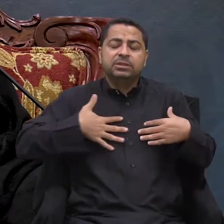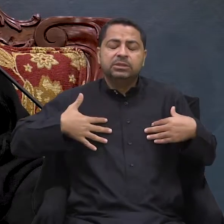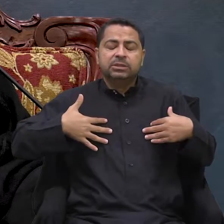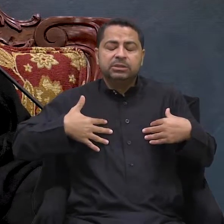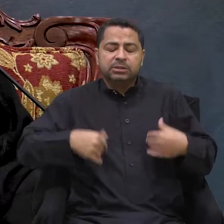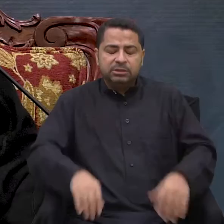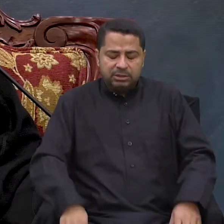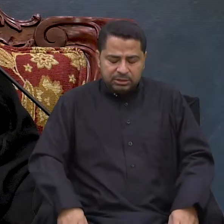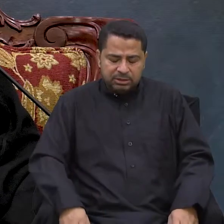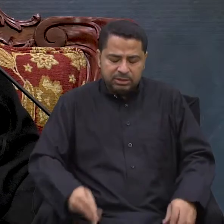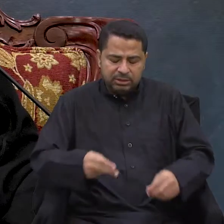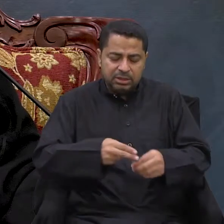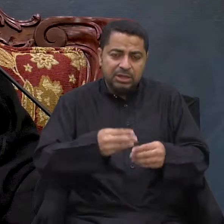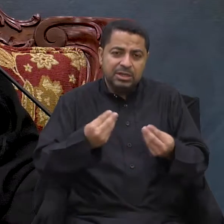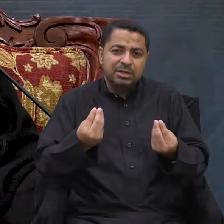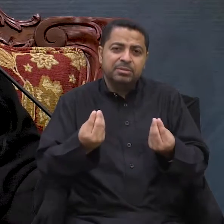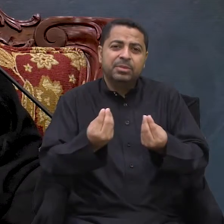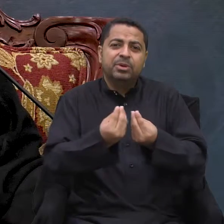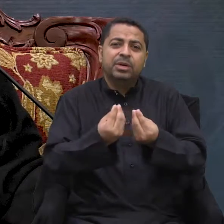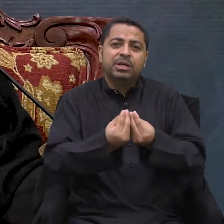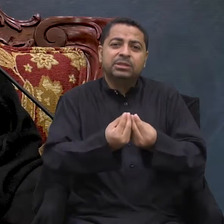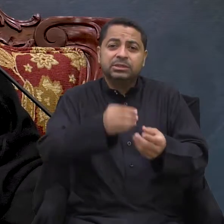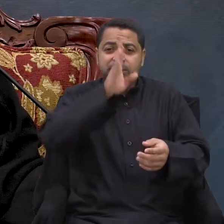حال اقتران